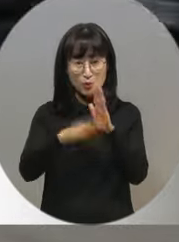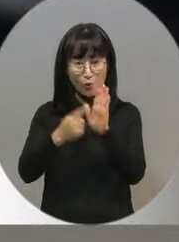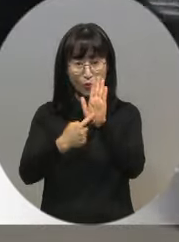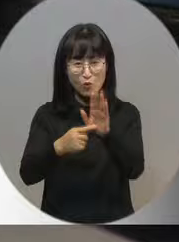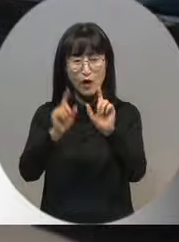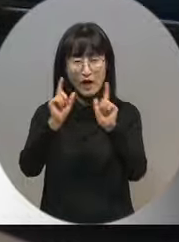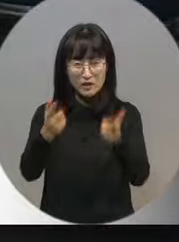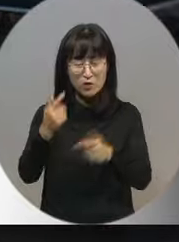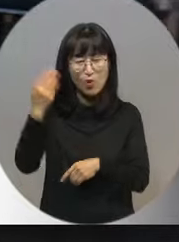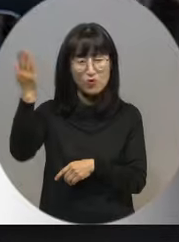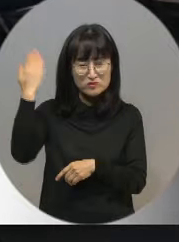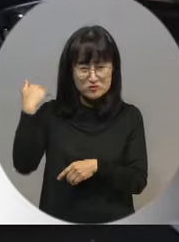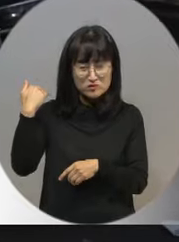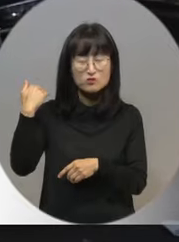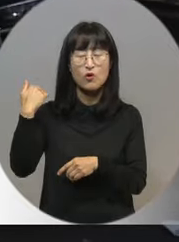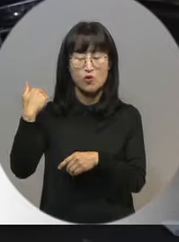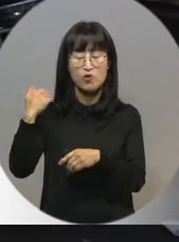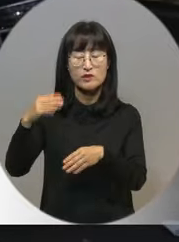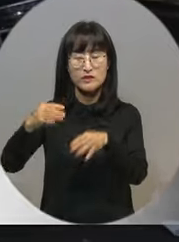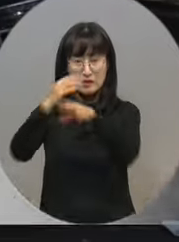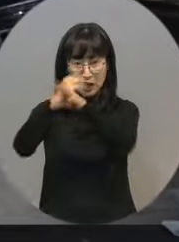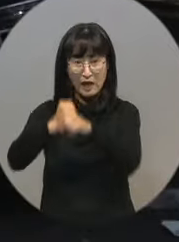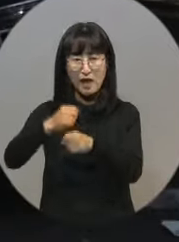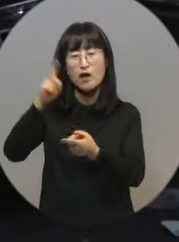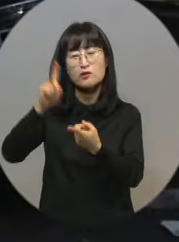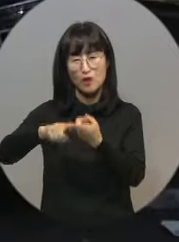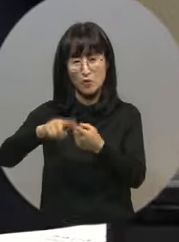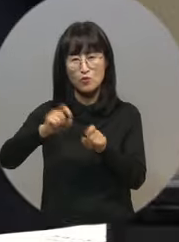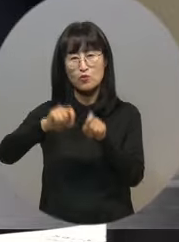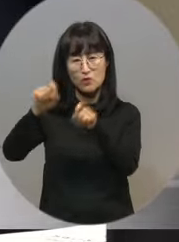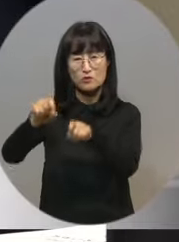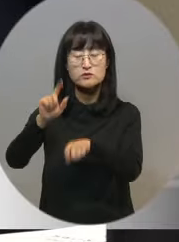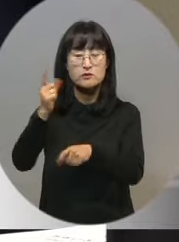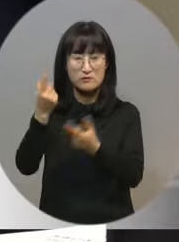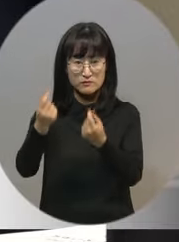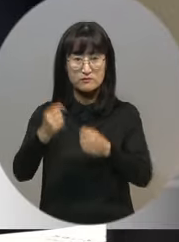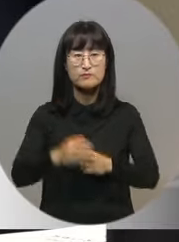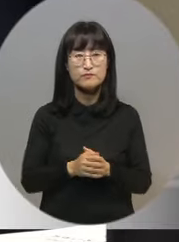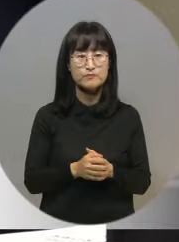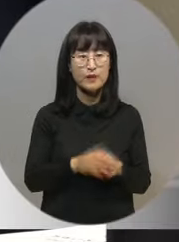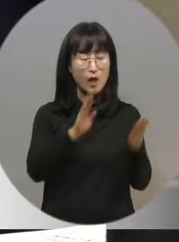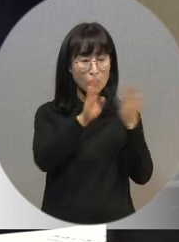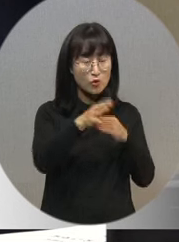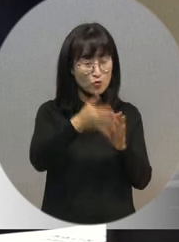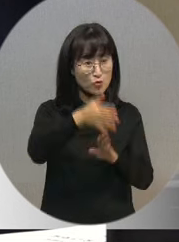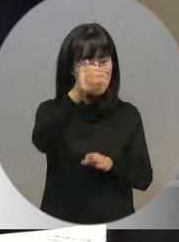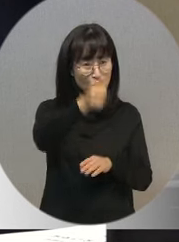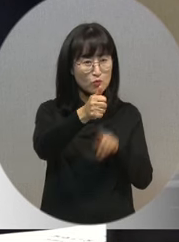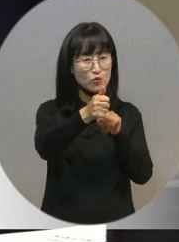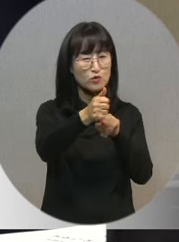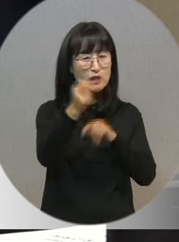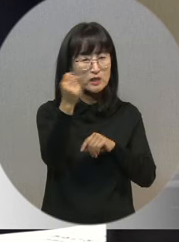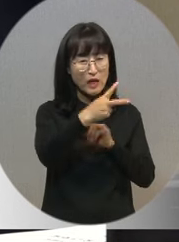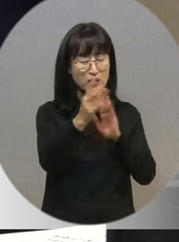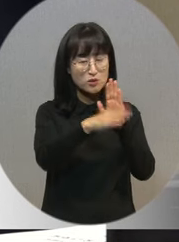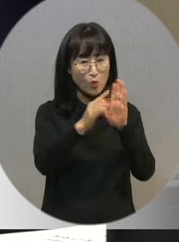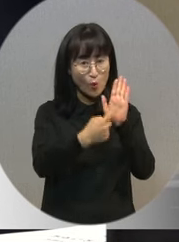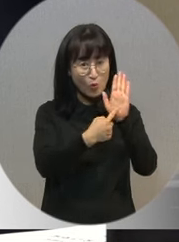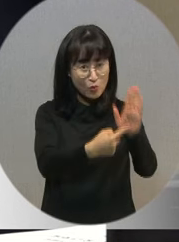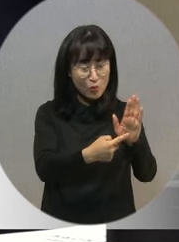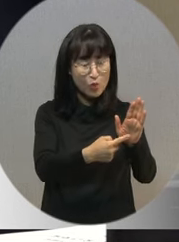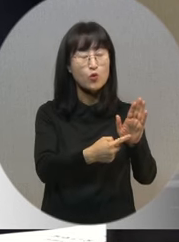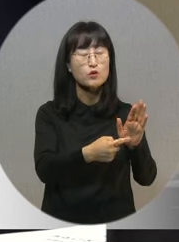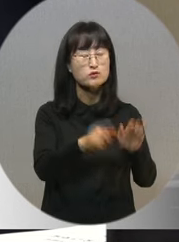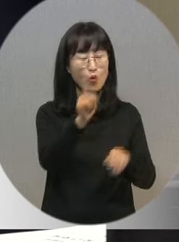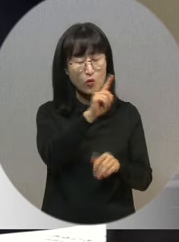사업자와의 계약 연장이 진행된 것입니다 이후 본부는 재공고를 하여 사업자 선정을